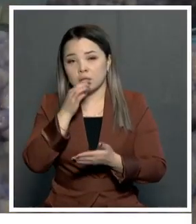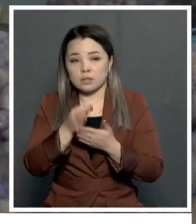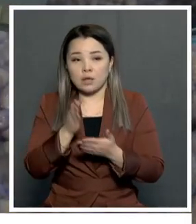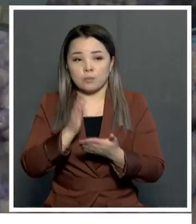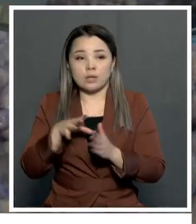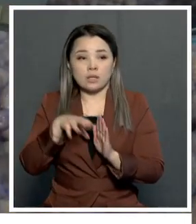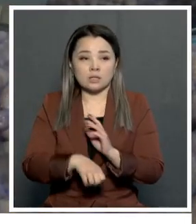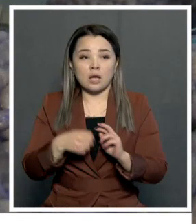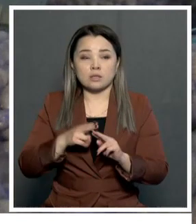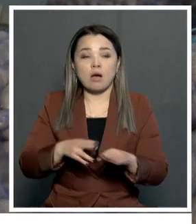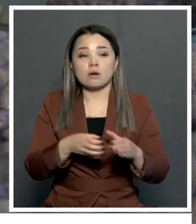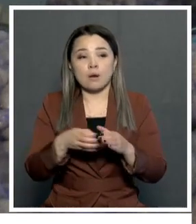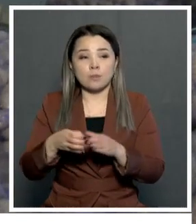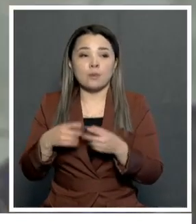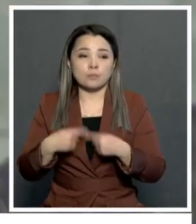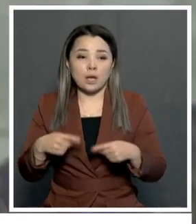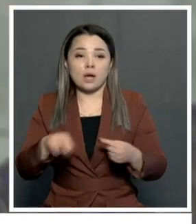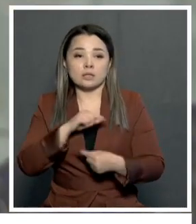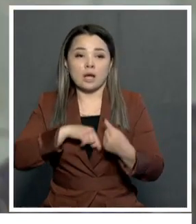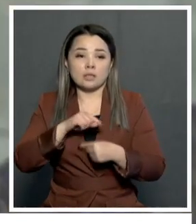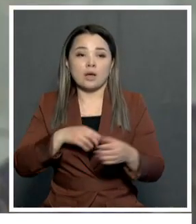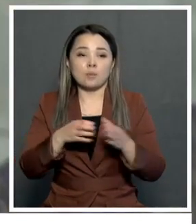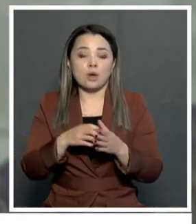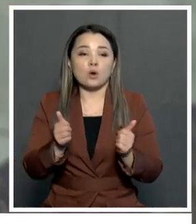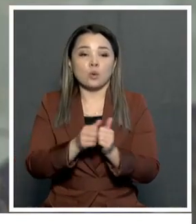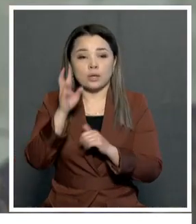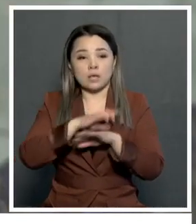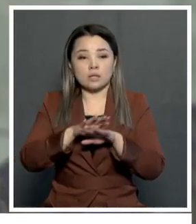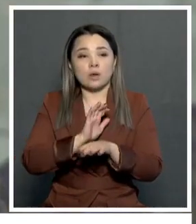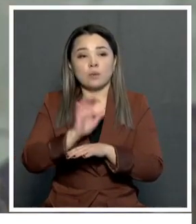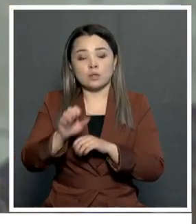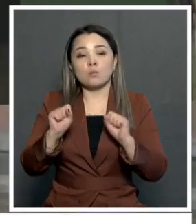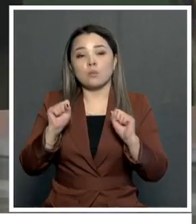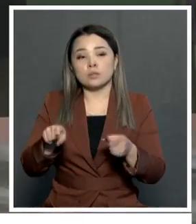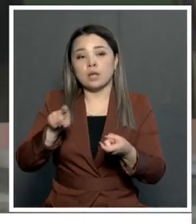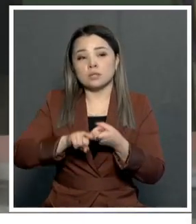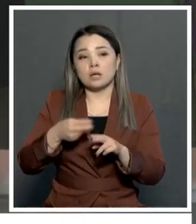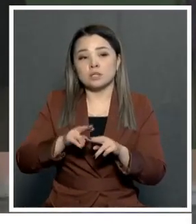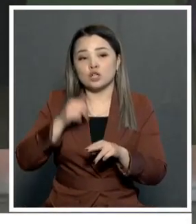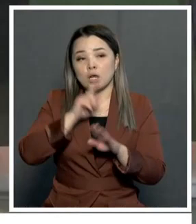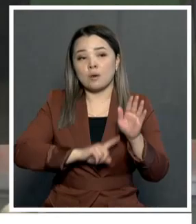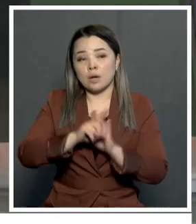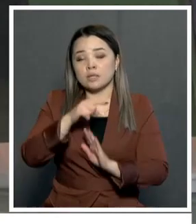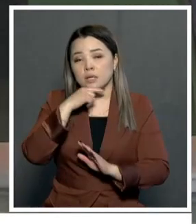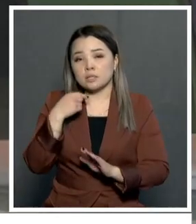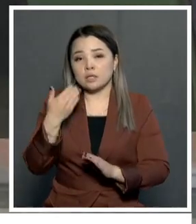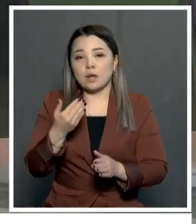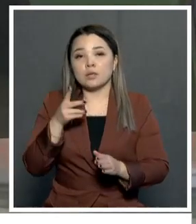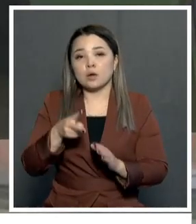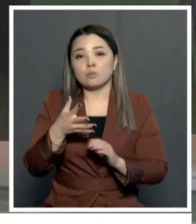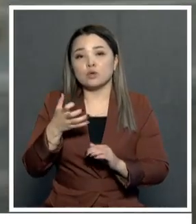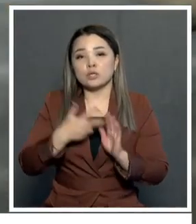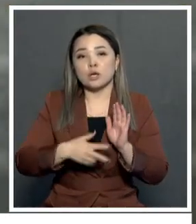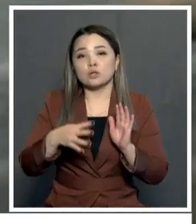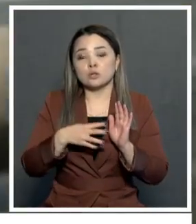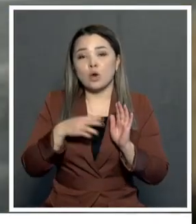Әзірше аталған компаниядан басқа кәсіпкерлер көрші елге өнімдерін бұрынғыдай өткізе береді. Айта кетейік, жыл басынан бері Ресейге